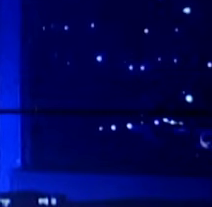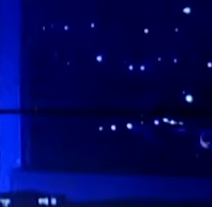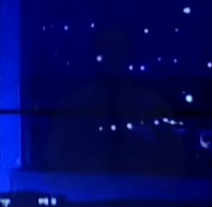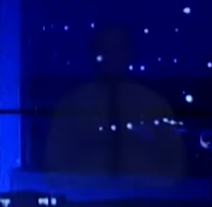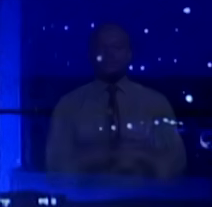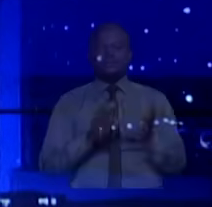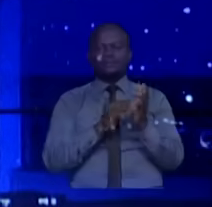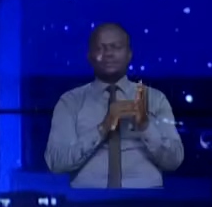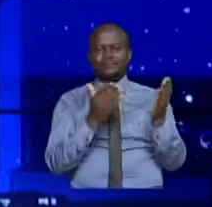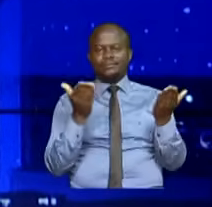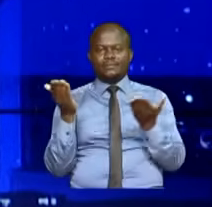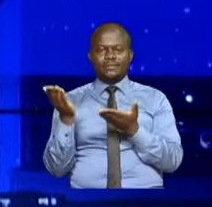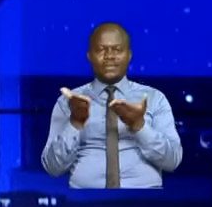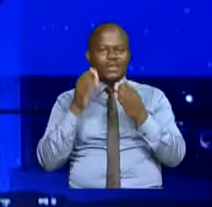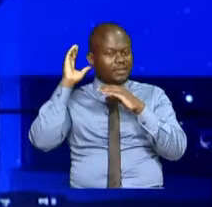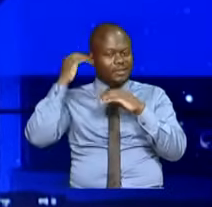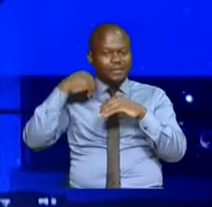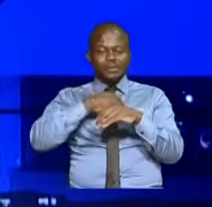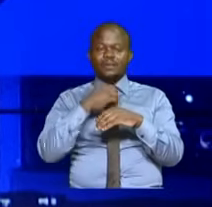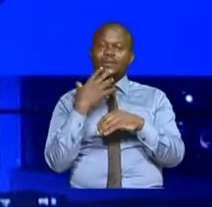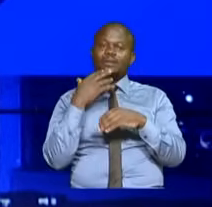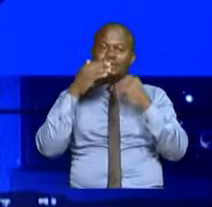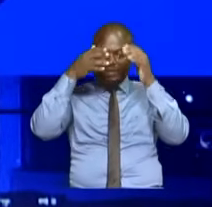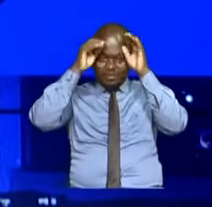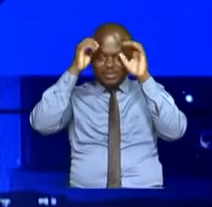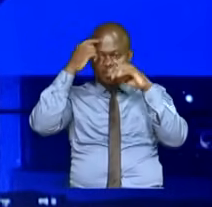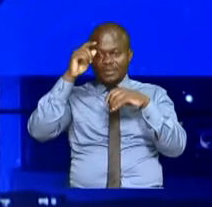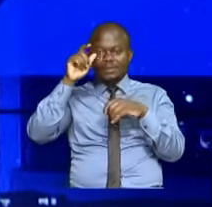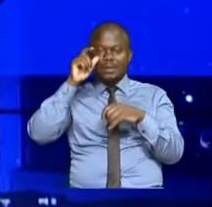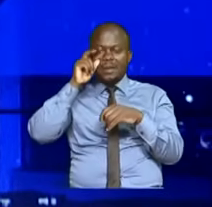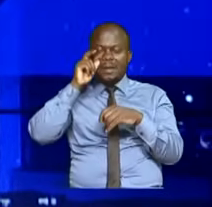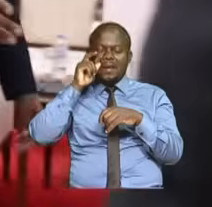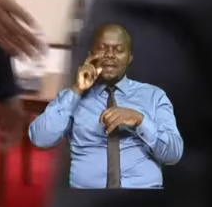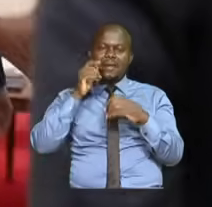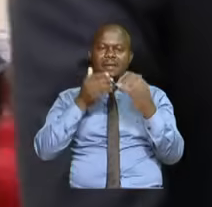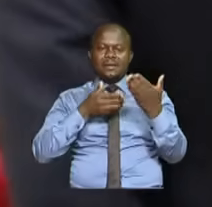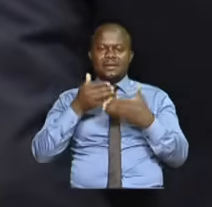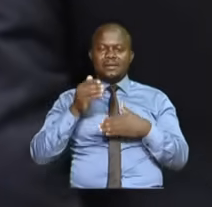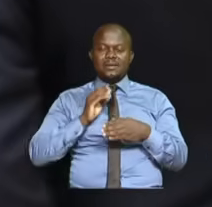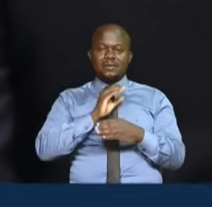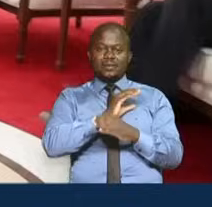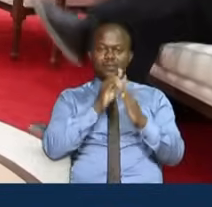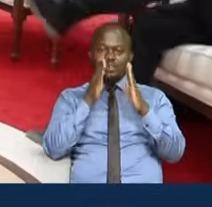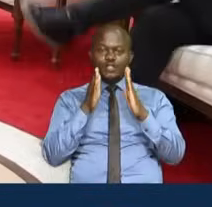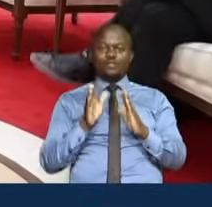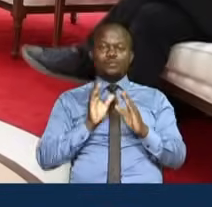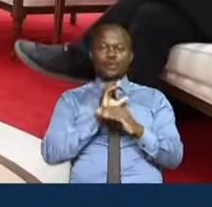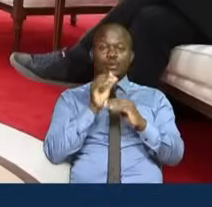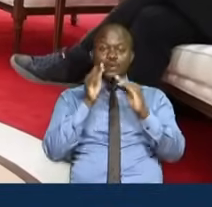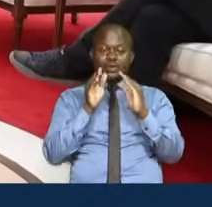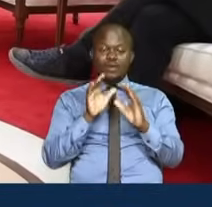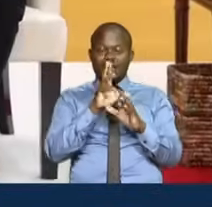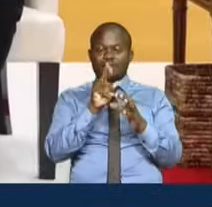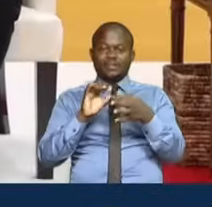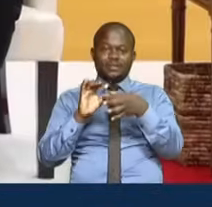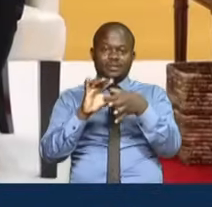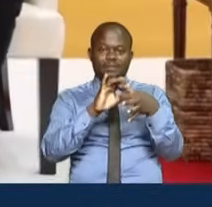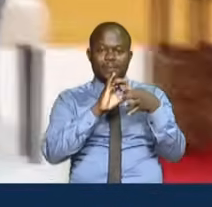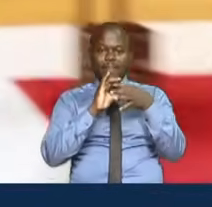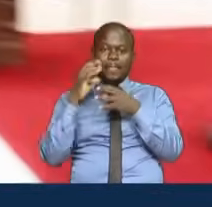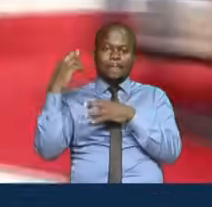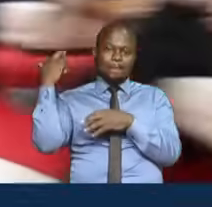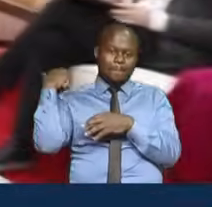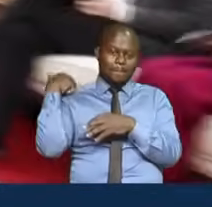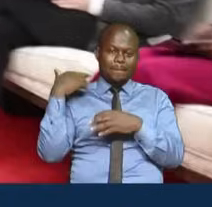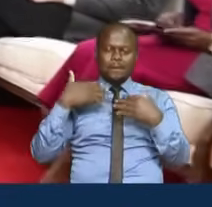Ikazi nanone muri aya makuru ya televiziyo Rwanda kuri wa gatanu Perezida wa Repubulika Paul Kagame yakiriye komiseri muri komisiyo y'umuryango wa Afurika yunze ubumwe